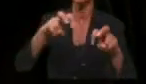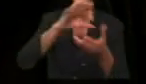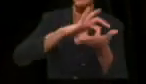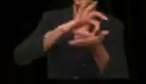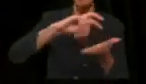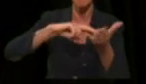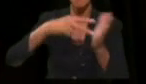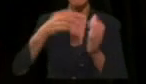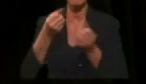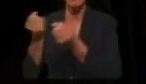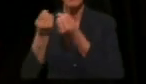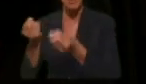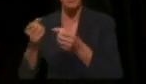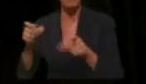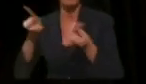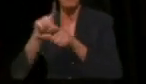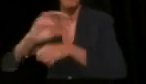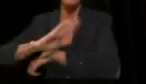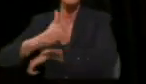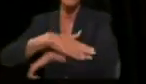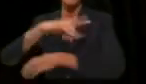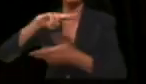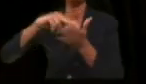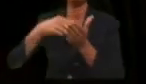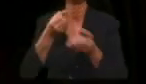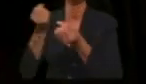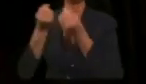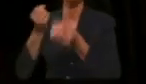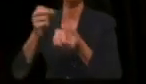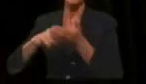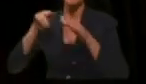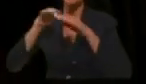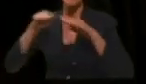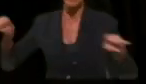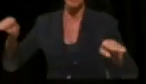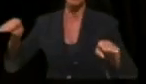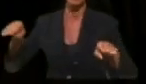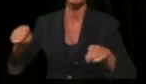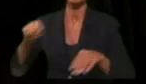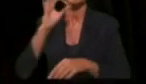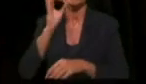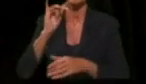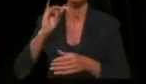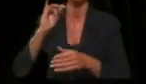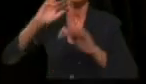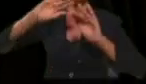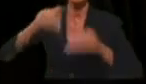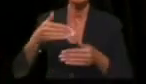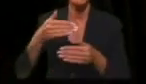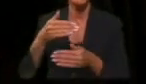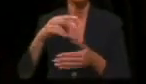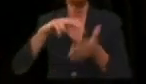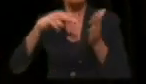planów transportowych, jak również wspiera planowanie transportu na poziomie strategicznym i pozwala nam prognozować